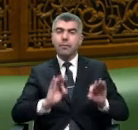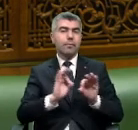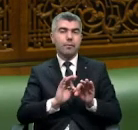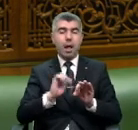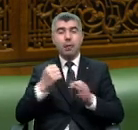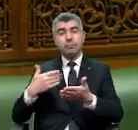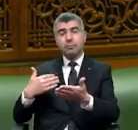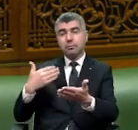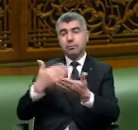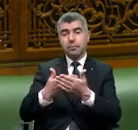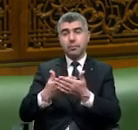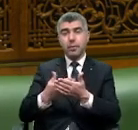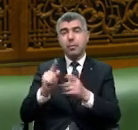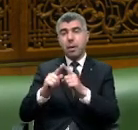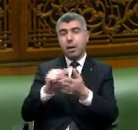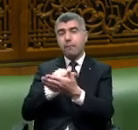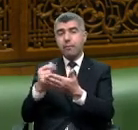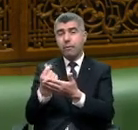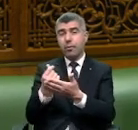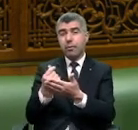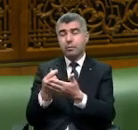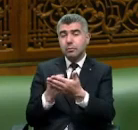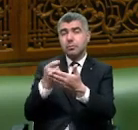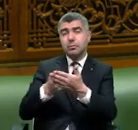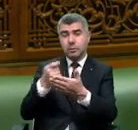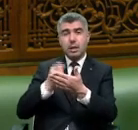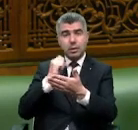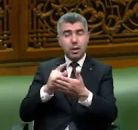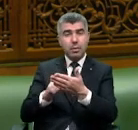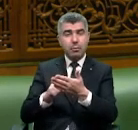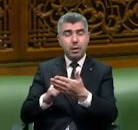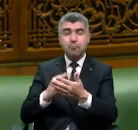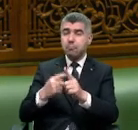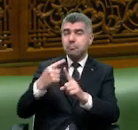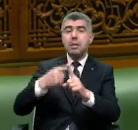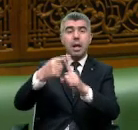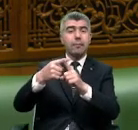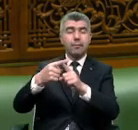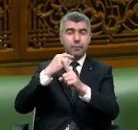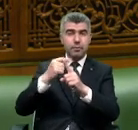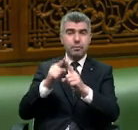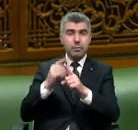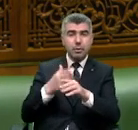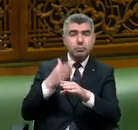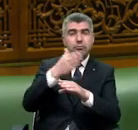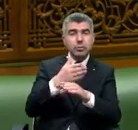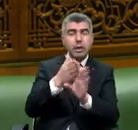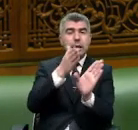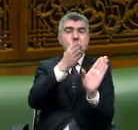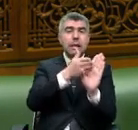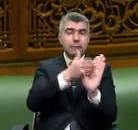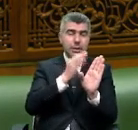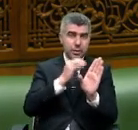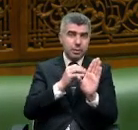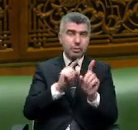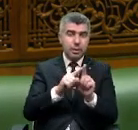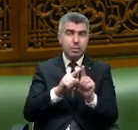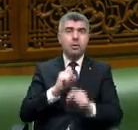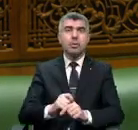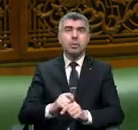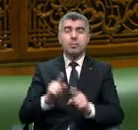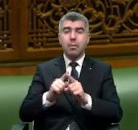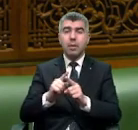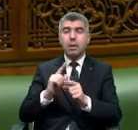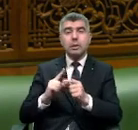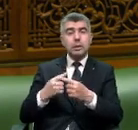الماضية. السيد الوزير، العلاج مكلف جدا بالنسبة لدى يعني لدى اللجوء الى الطبيب النفسي، وكنا كنقولوا خصوصا الطبيب الخاص بالنظر